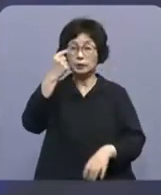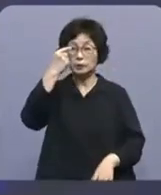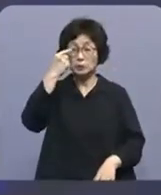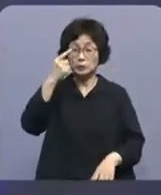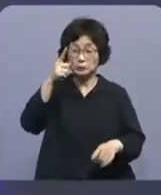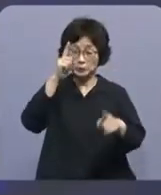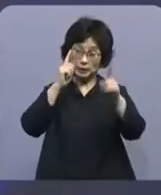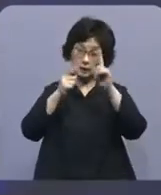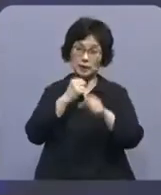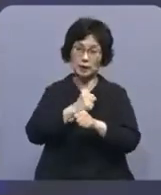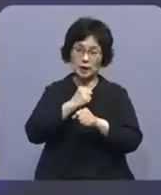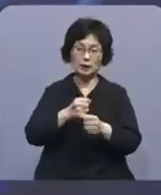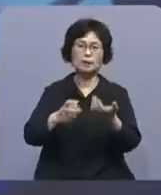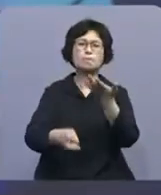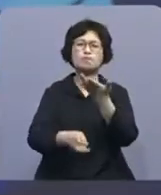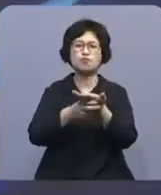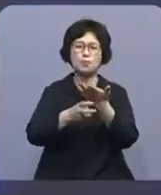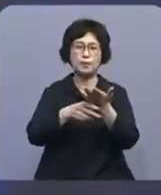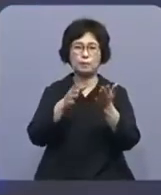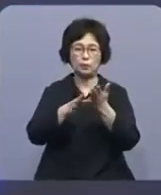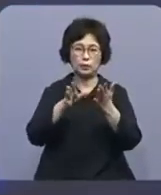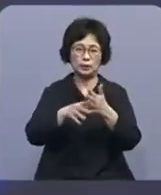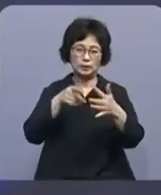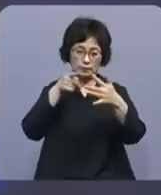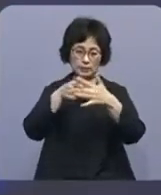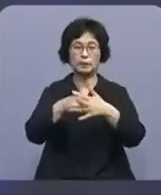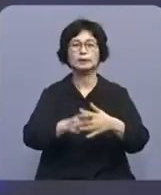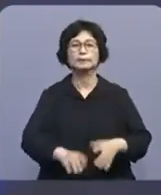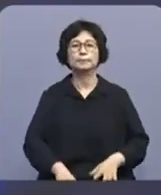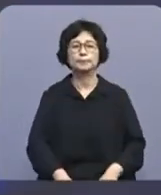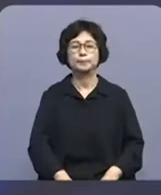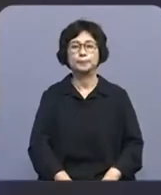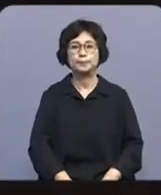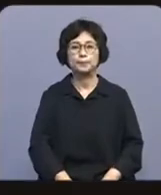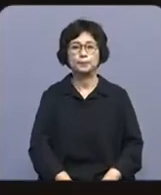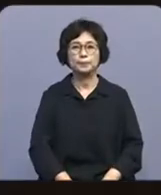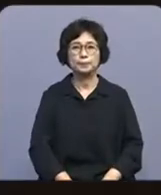제품들이 세관에 적발됐습니다 고대 이색 기자입니다